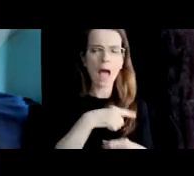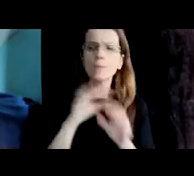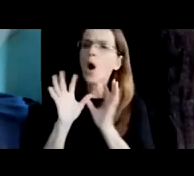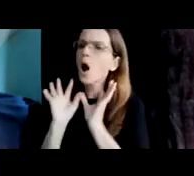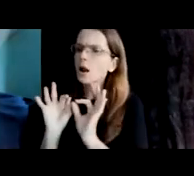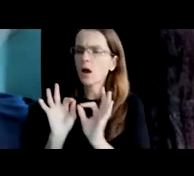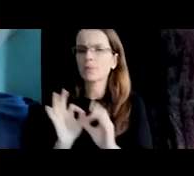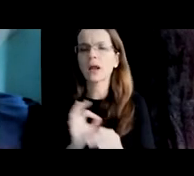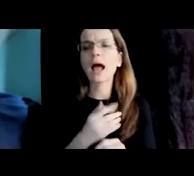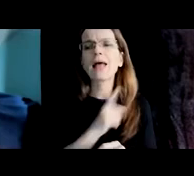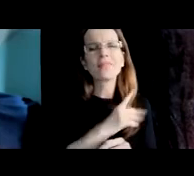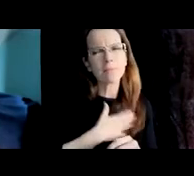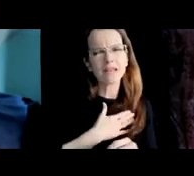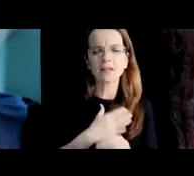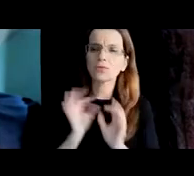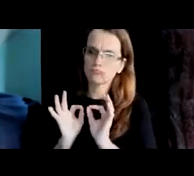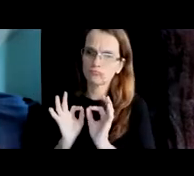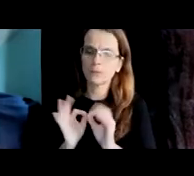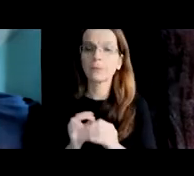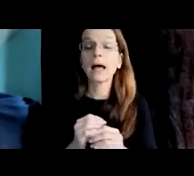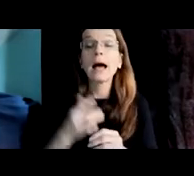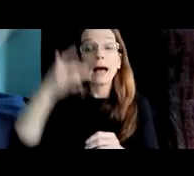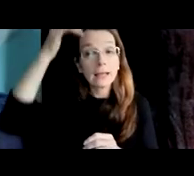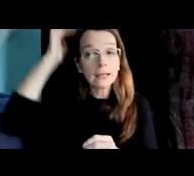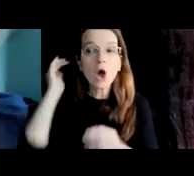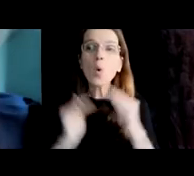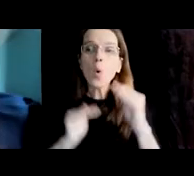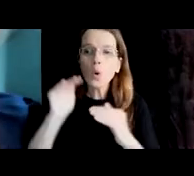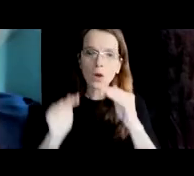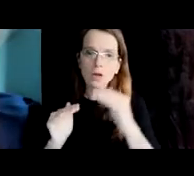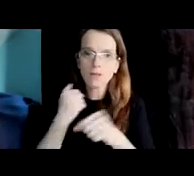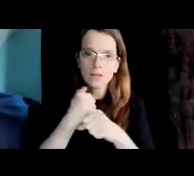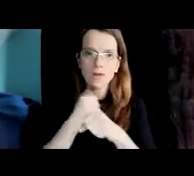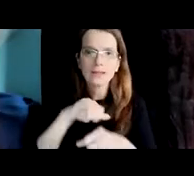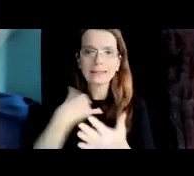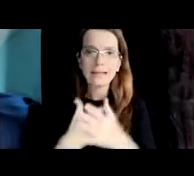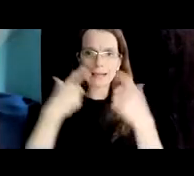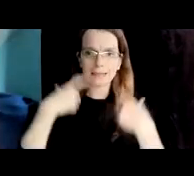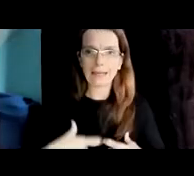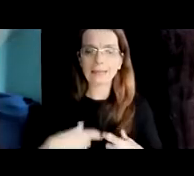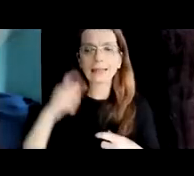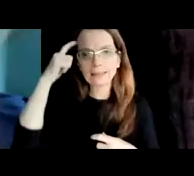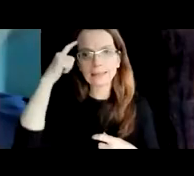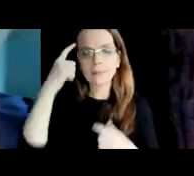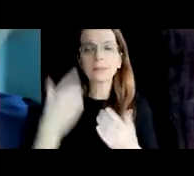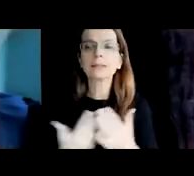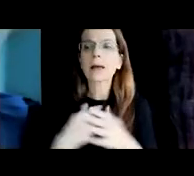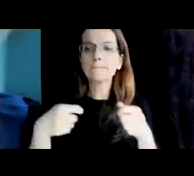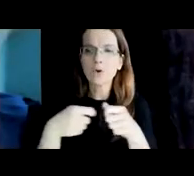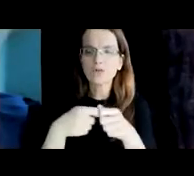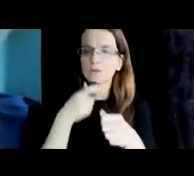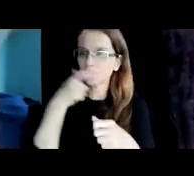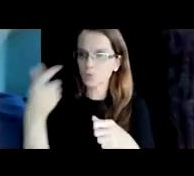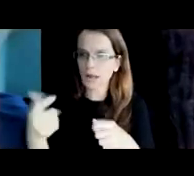od neprijetnega. Živčni sistem z možgani uravnava delovanje celotnega telesa. Skrbi za povezavo med zunanjim svetom in